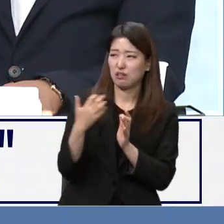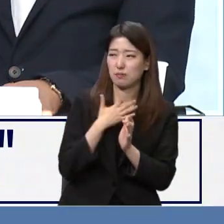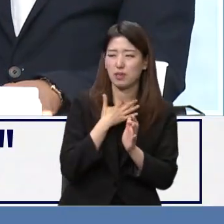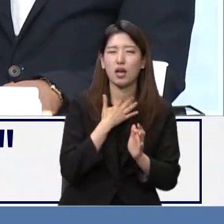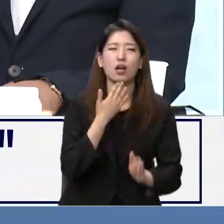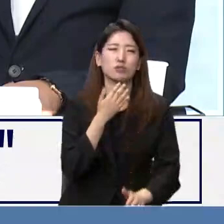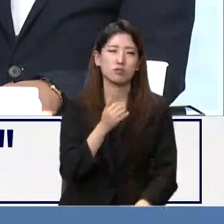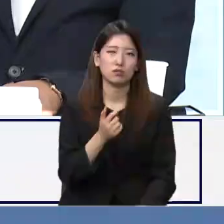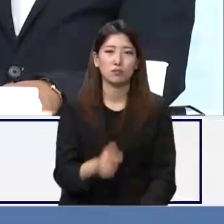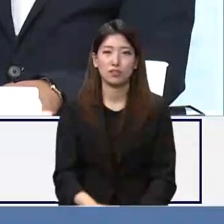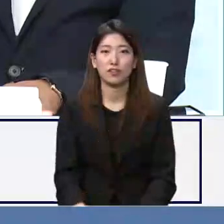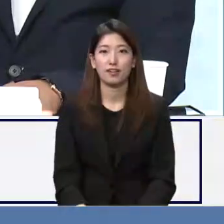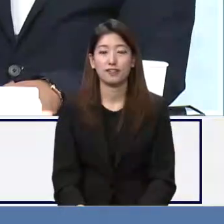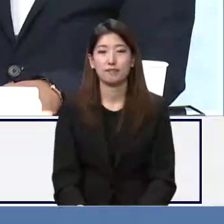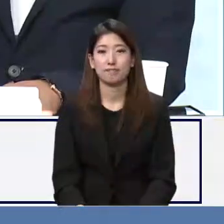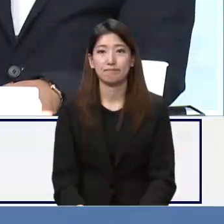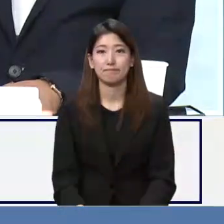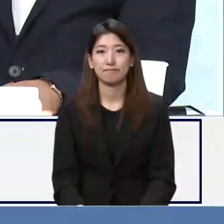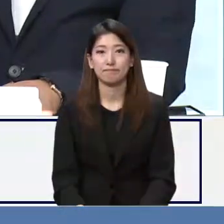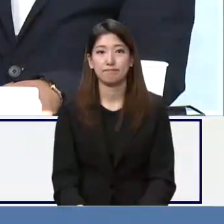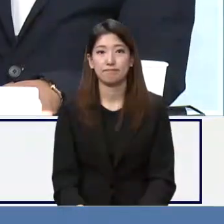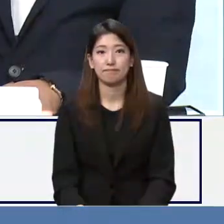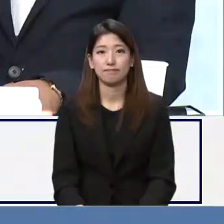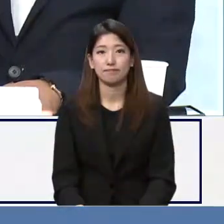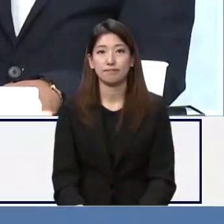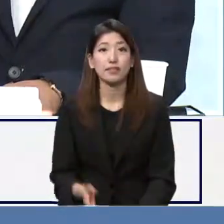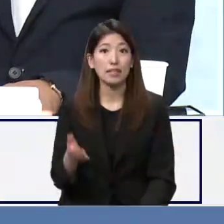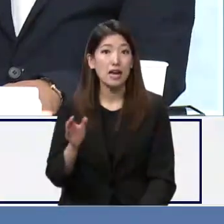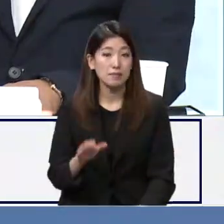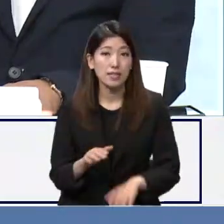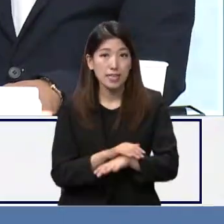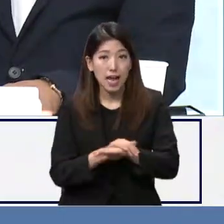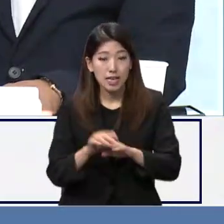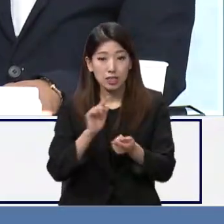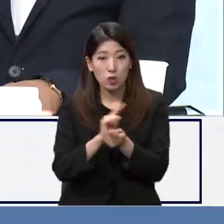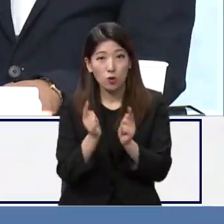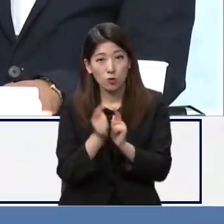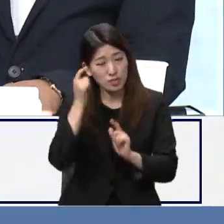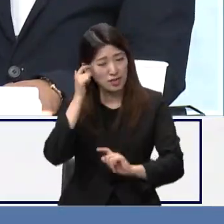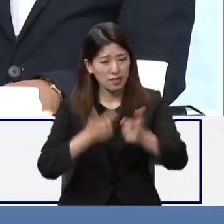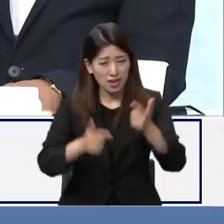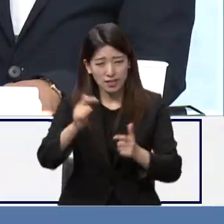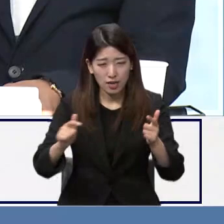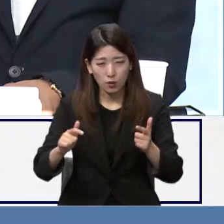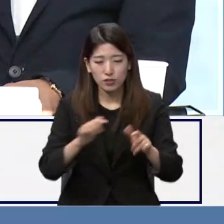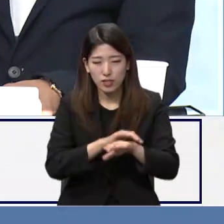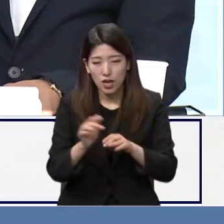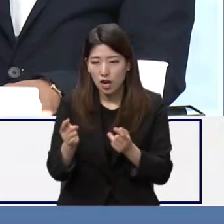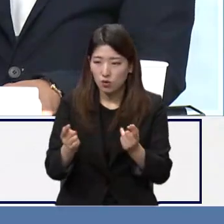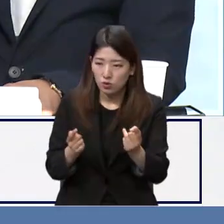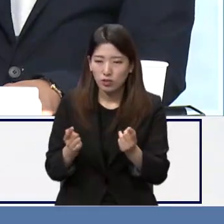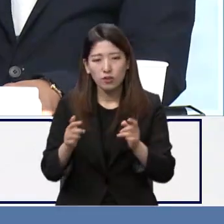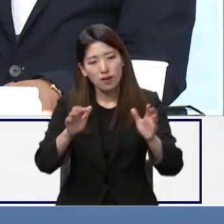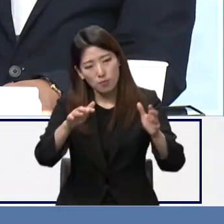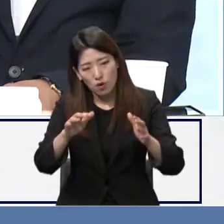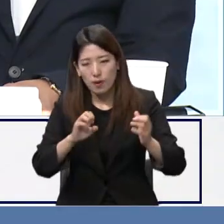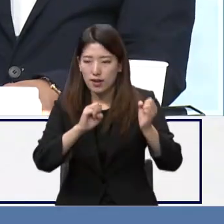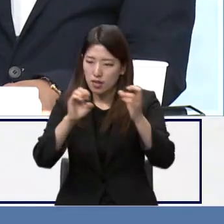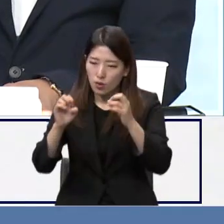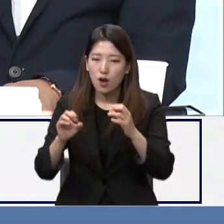사람이 누구냐 이런 사람들이 리더가 되고 대통령 후보가 되는 겁니다 과연 그러면 우리 시대가